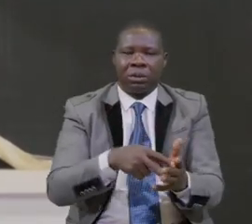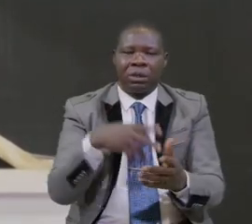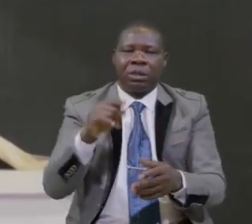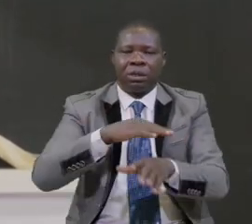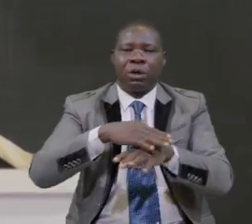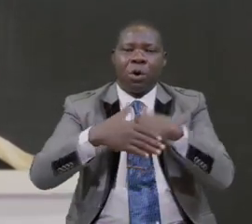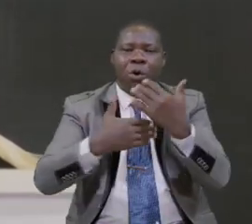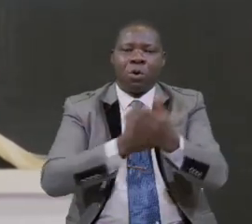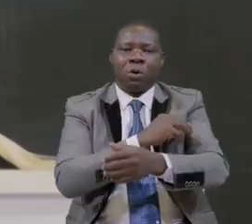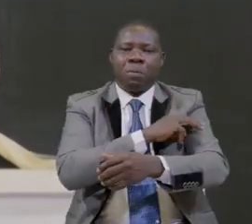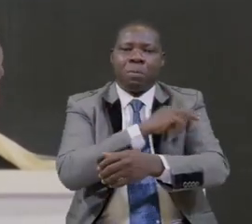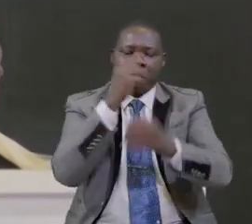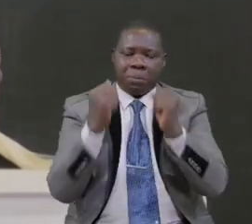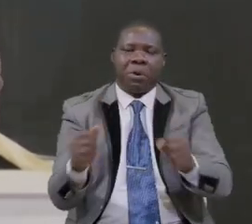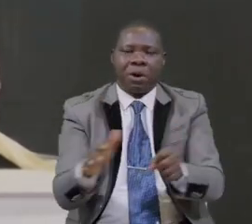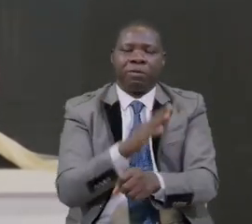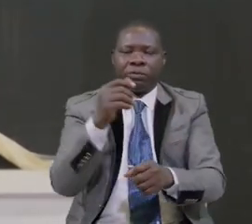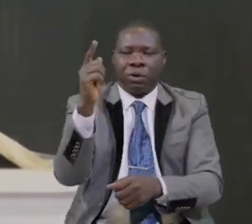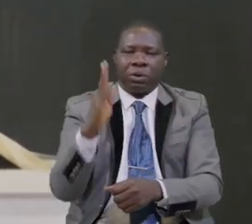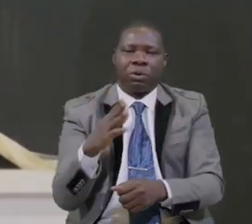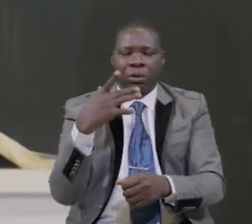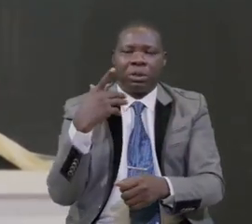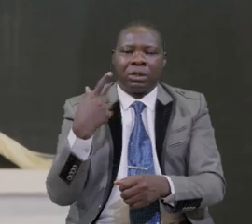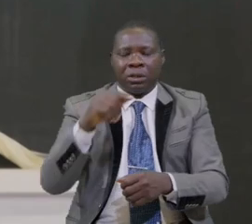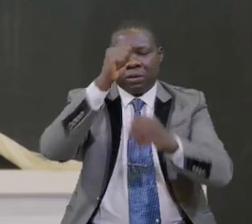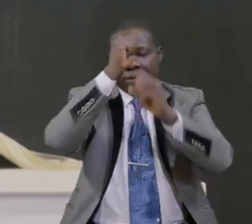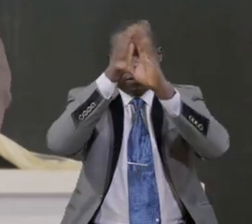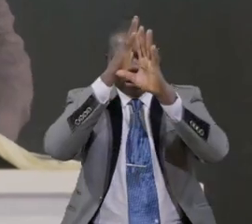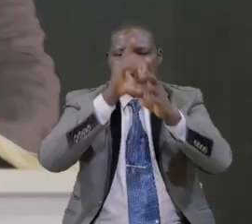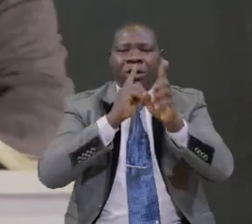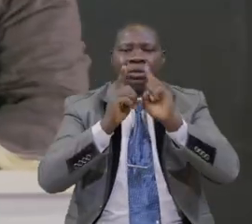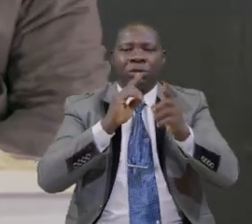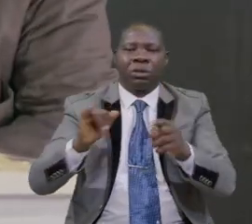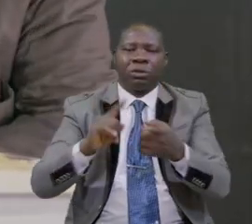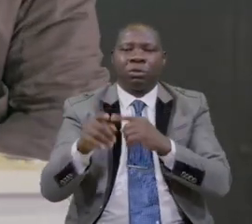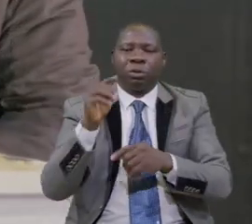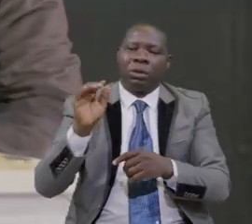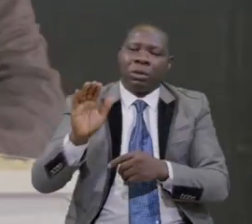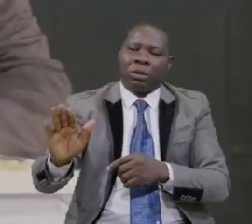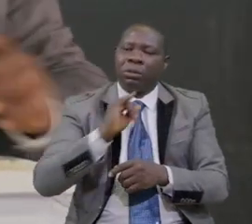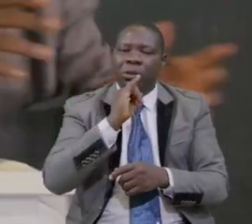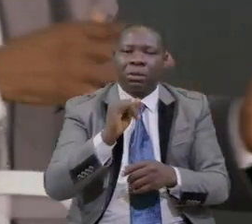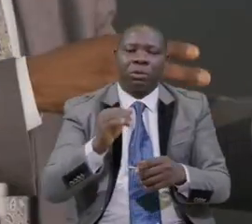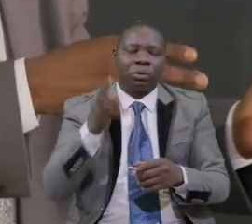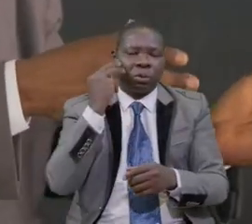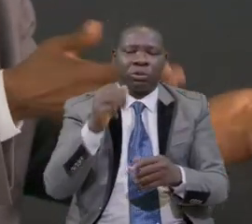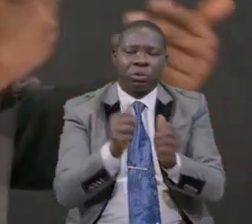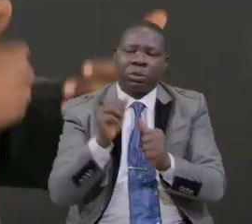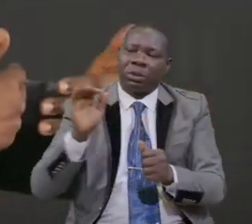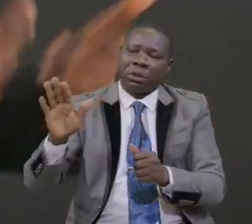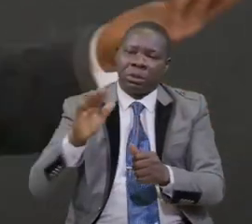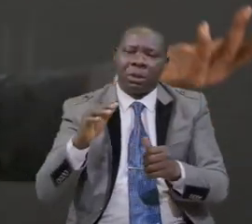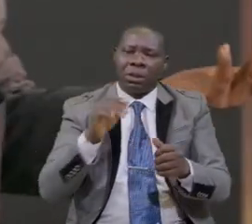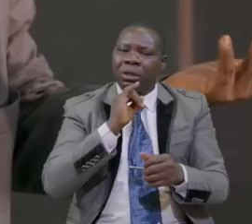le Dieu Tout-Puissant parlant est avec lui. N'est-ce pas ça l'onction?